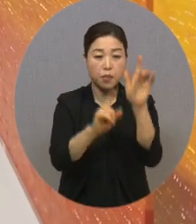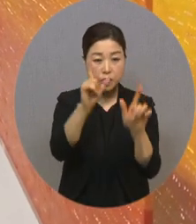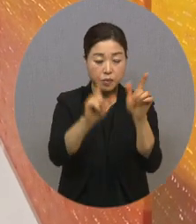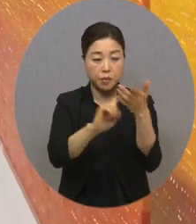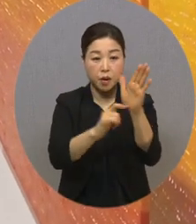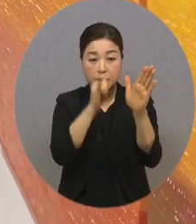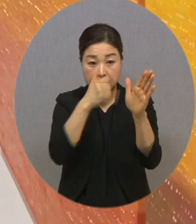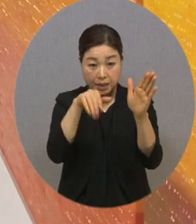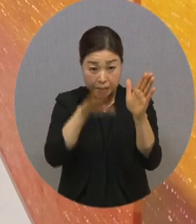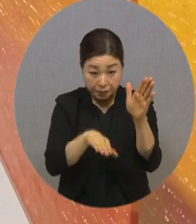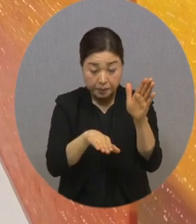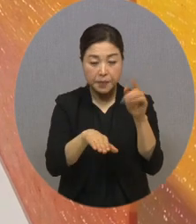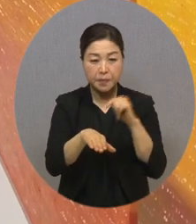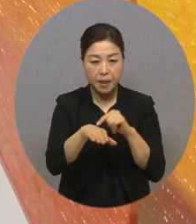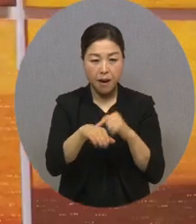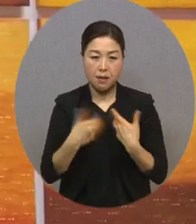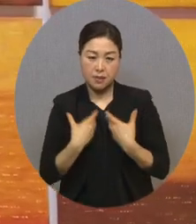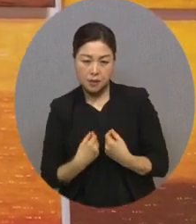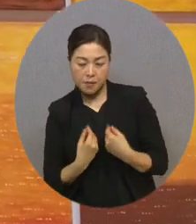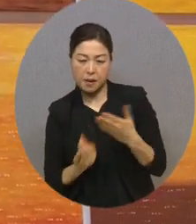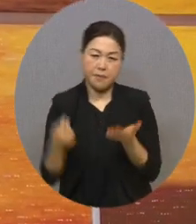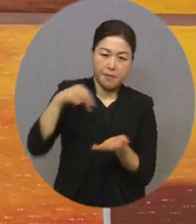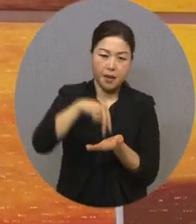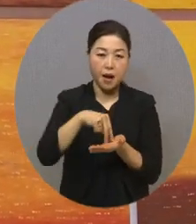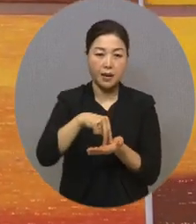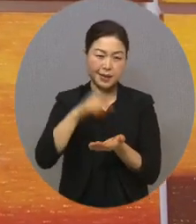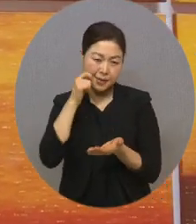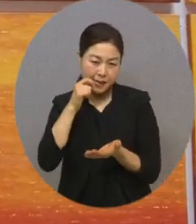끈기와 굳센 기운을 전달합니다.